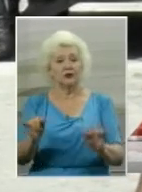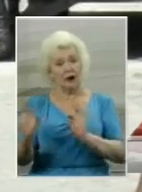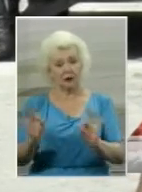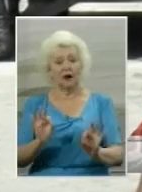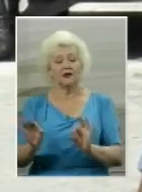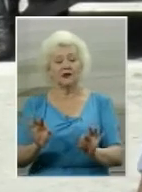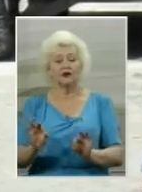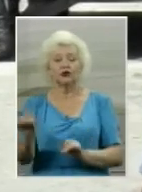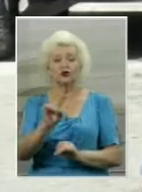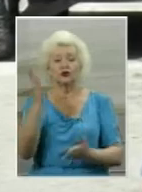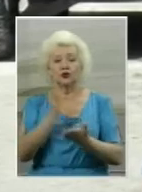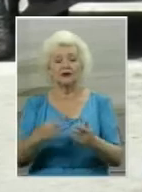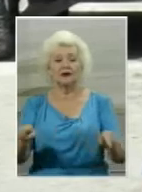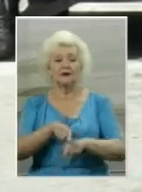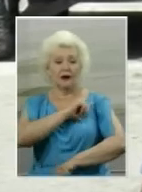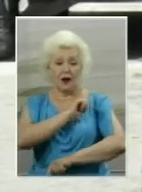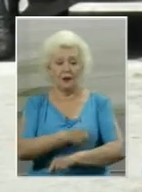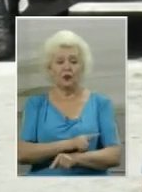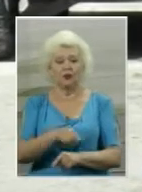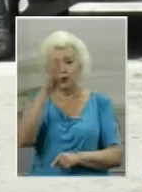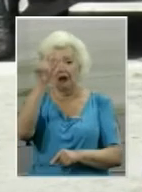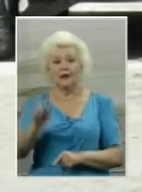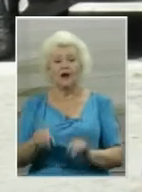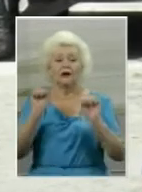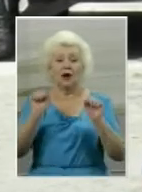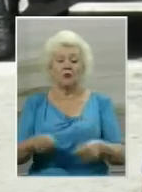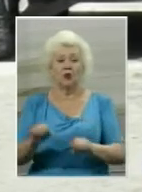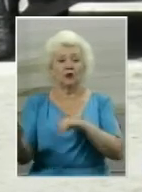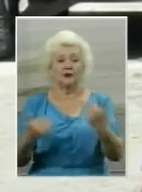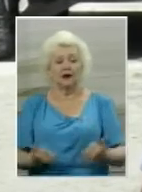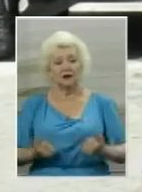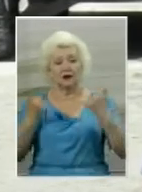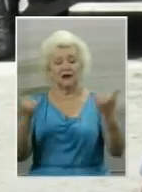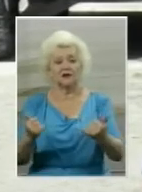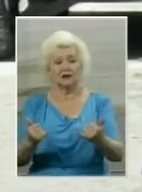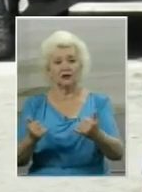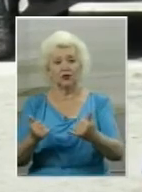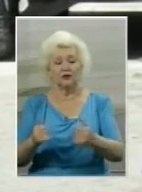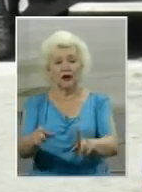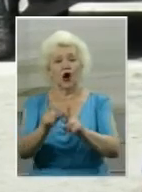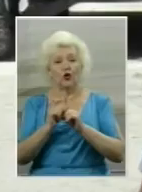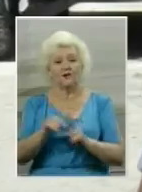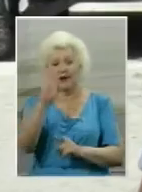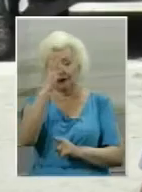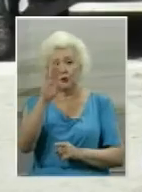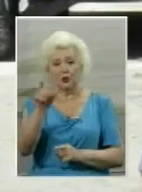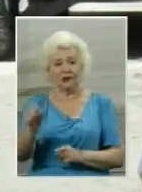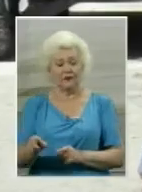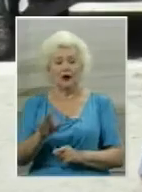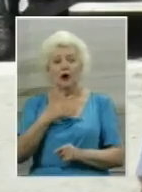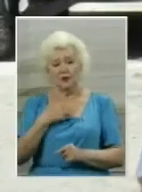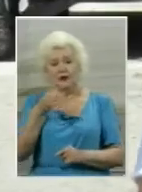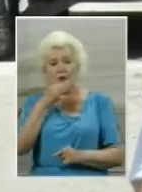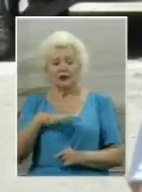что есть такая мощь, что ребята могут дать достойный ответ противнику. Вот, не знаю,